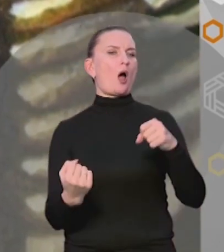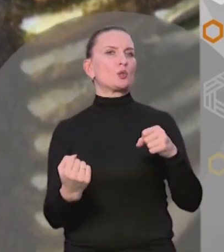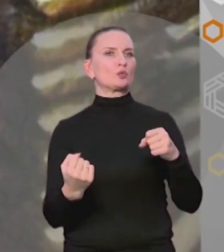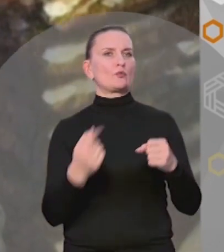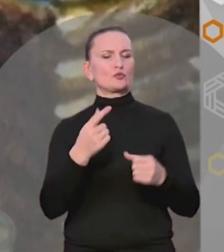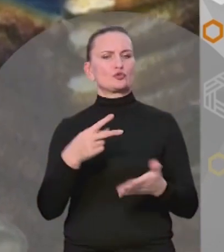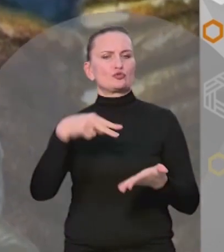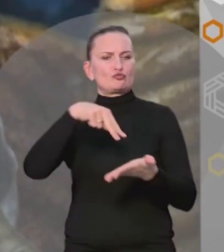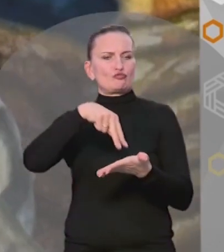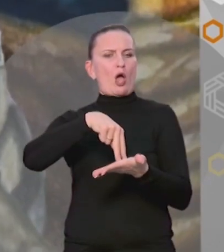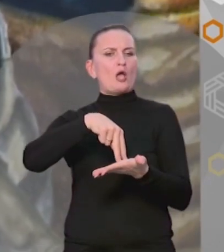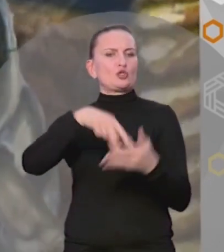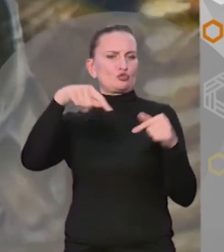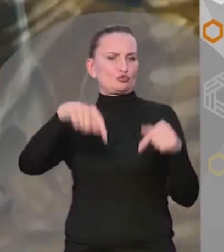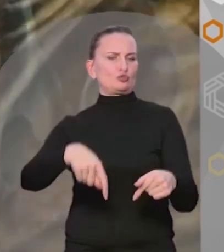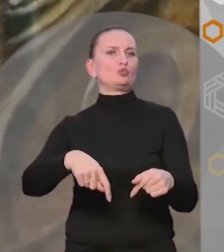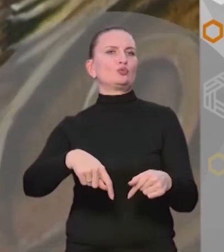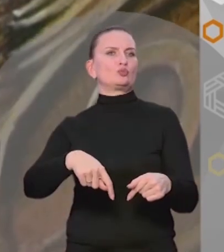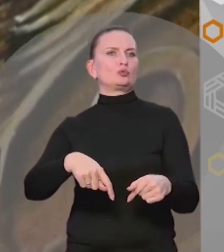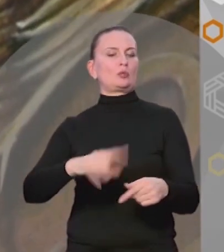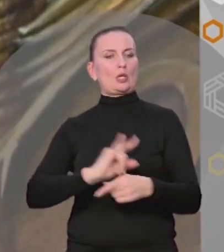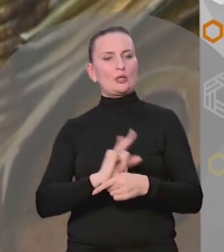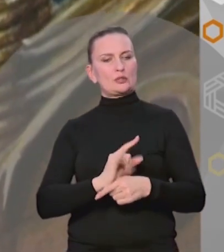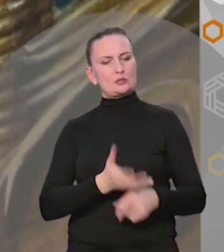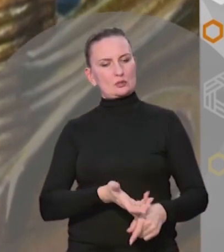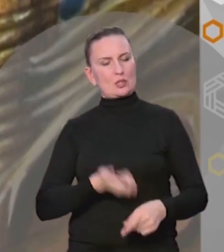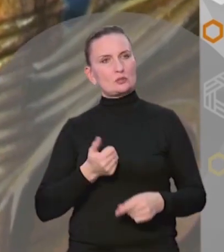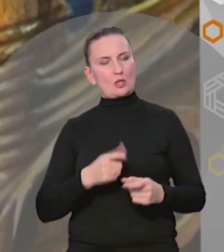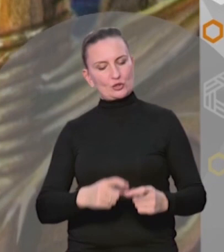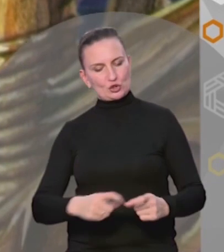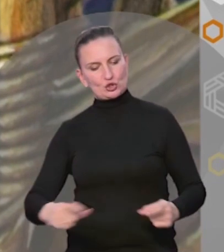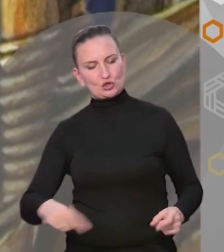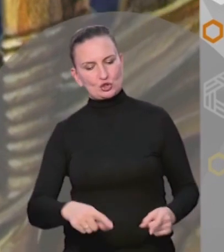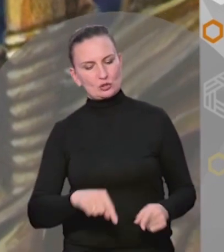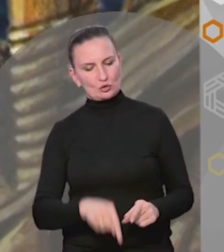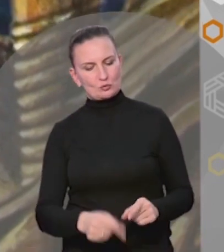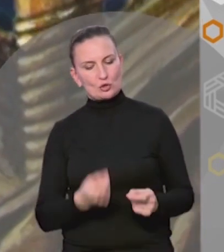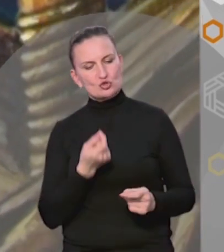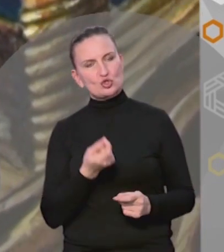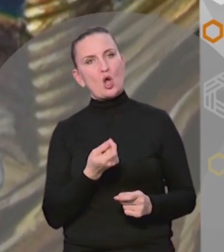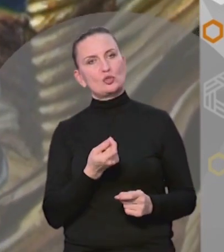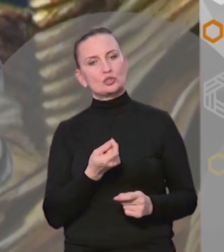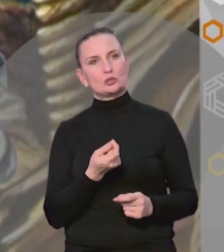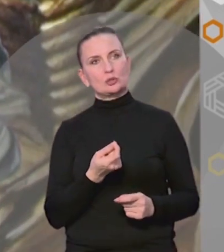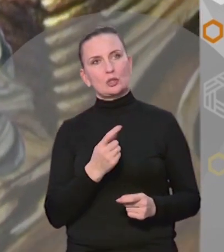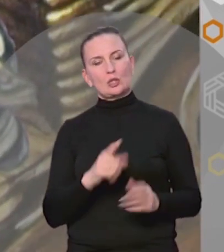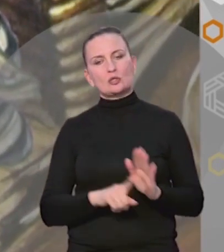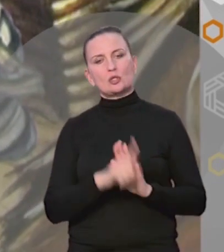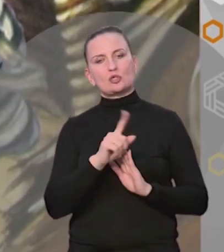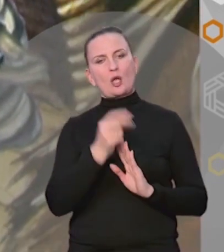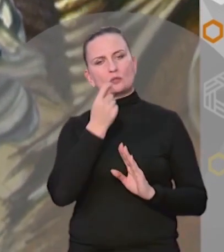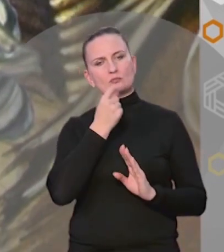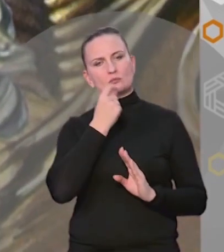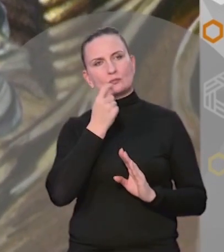Вот стоишь ты тут. Крыса достала из щели между досками зернышко и принялась